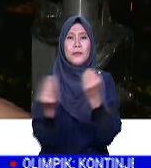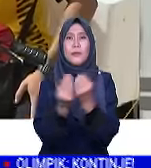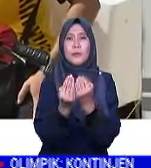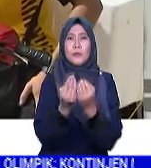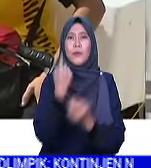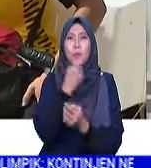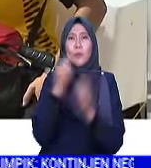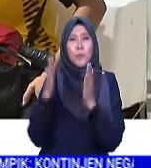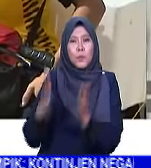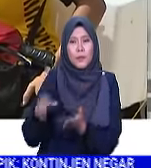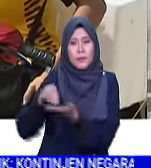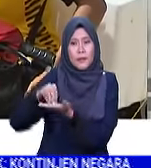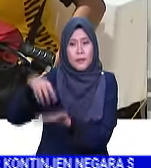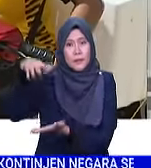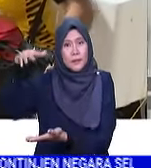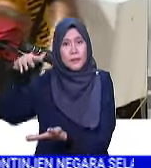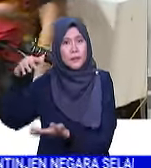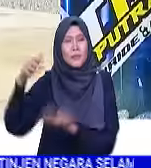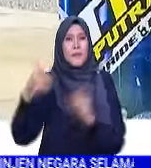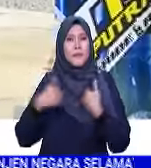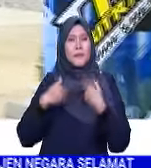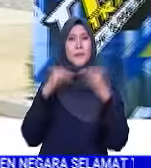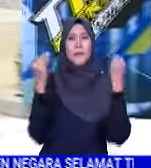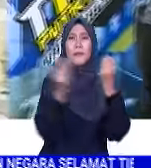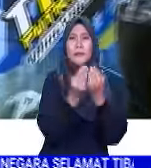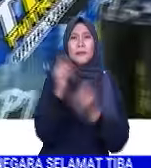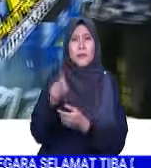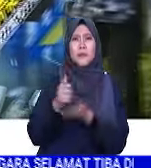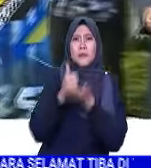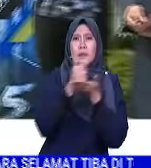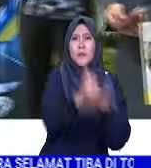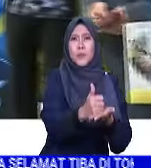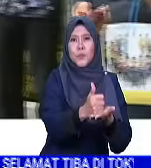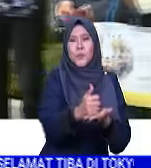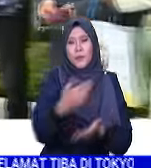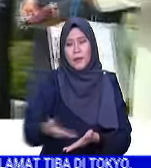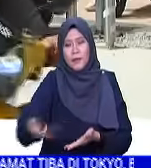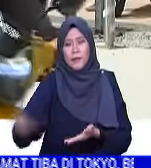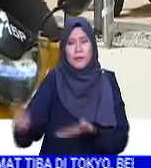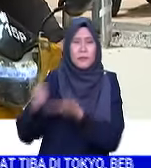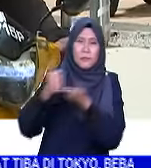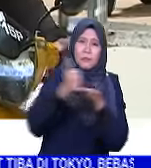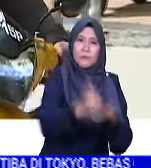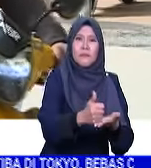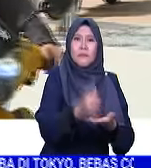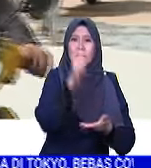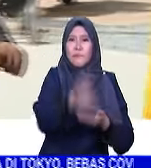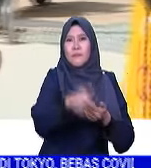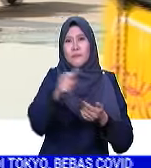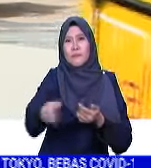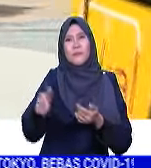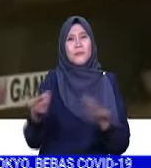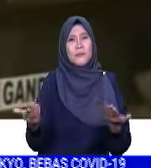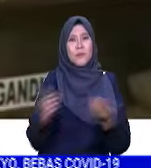yang berkemampuan, yang berada anggota masyarakat membantu berkorban harta mereka, masa mereka,